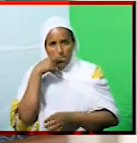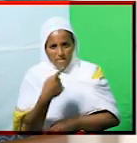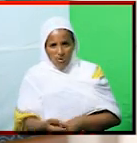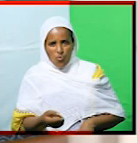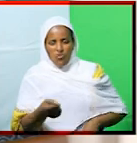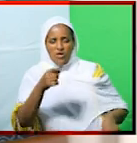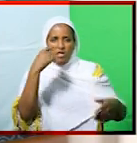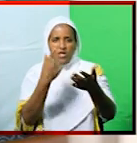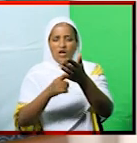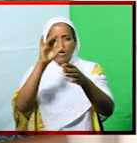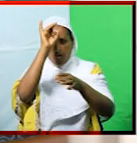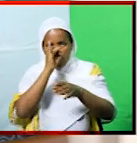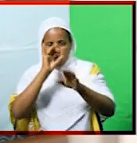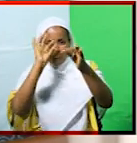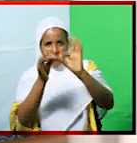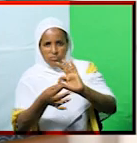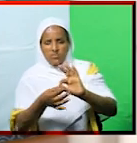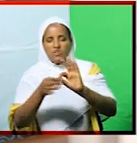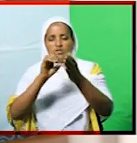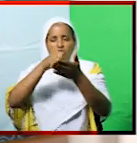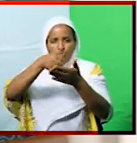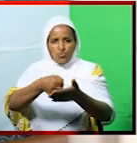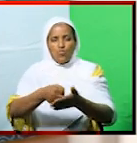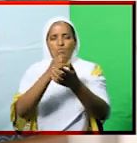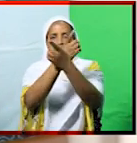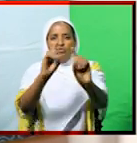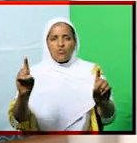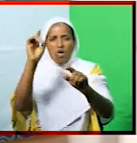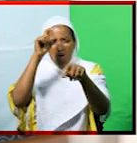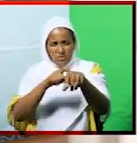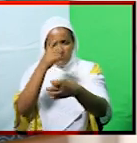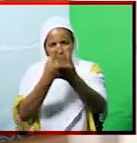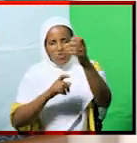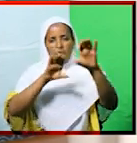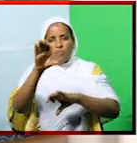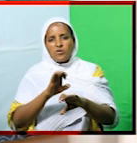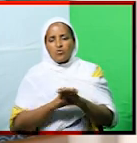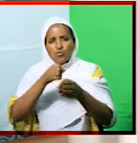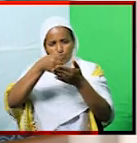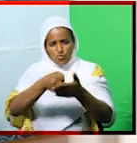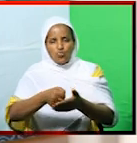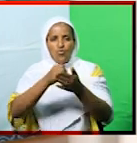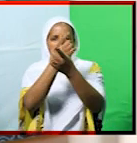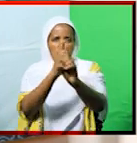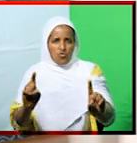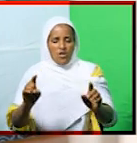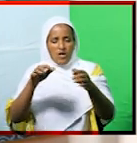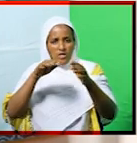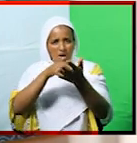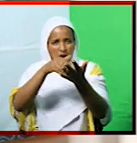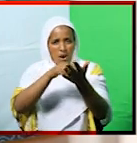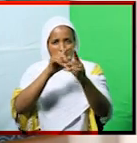እንደሚያቀርቡ ካህናት እለት መስዋዕት ሊያቀርብ አያስፈልገውም። አንድ ጊዜ ባቀረበው መስዋዕትነት ይህን ፈጽሞልና የሚለውን ይህን ሊቁ